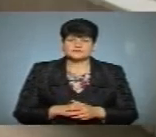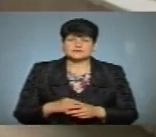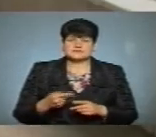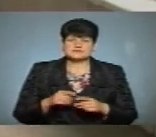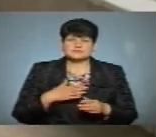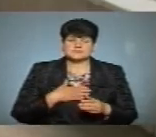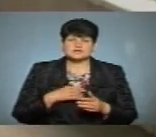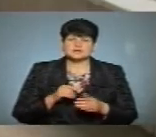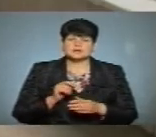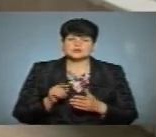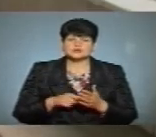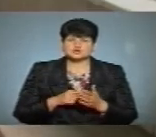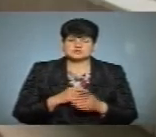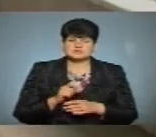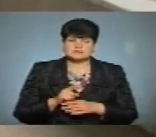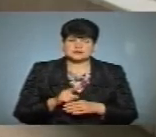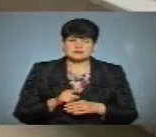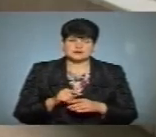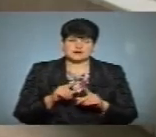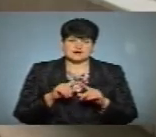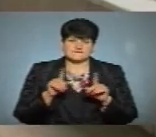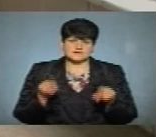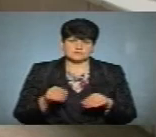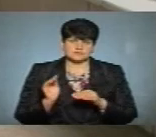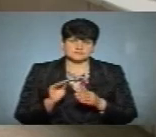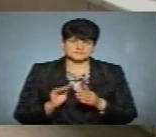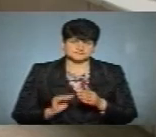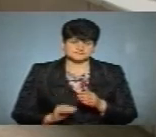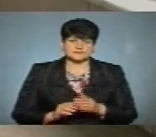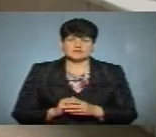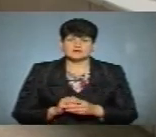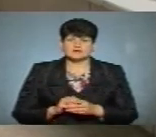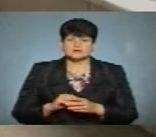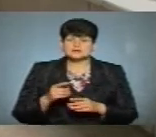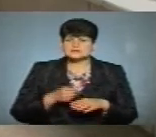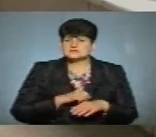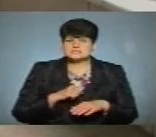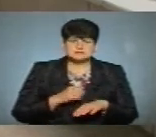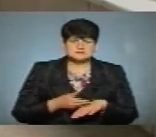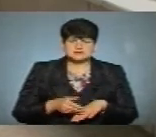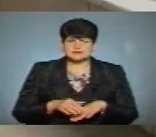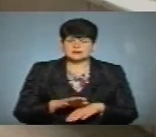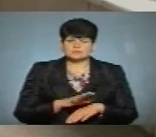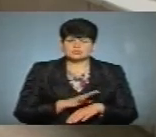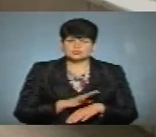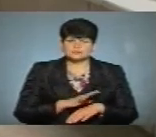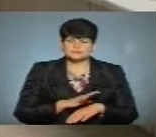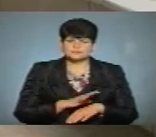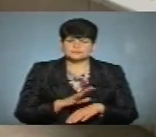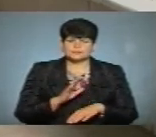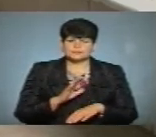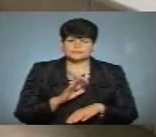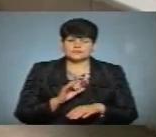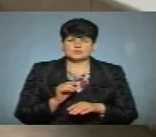зошит з завданнями, а вже відповіді я всі поклав на бланк. Тому саме складне, напевно, було ось останнє